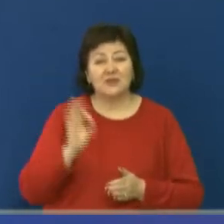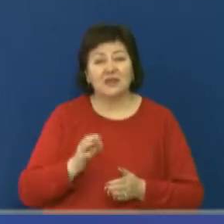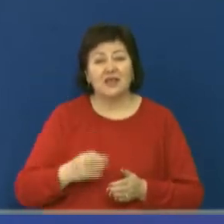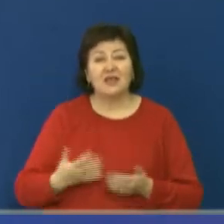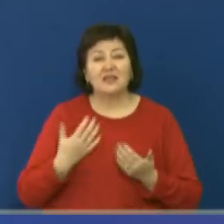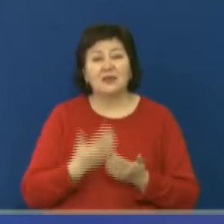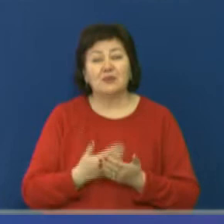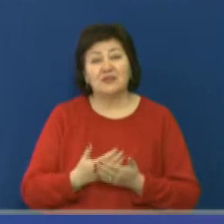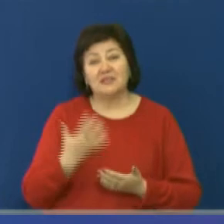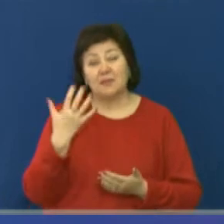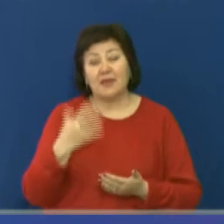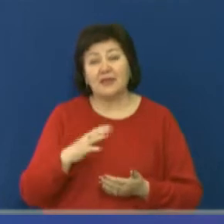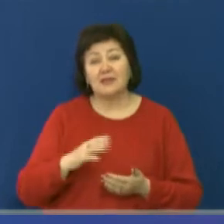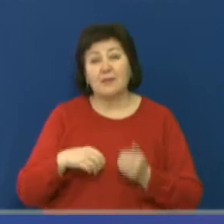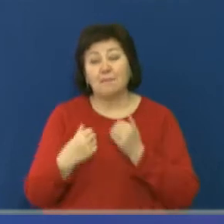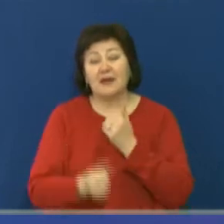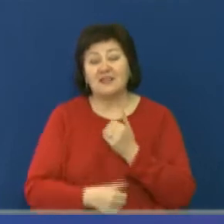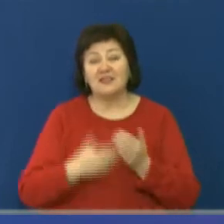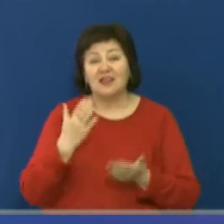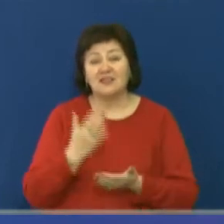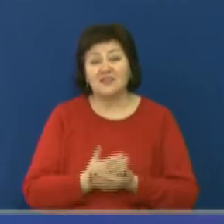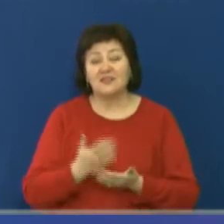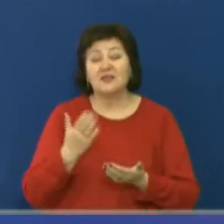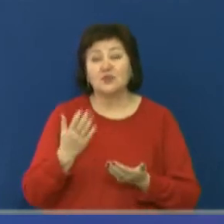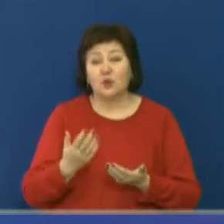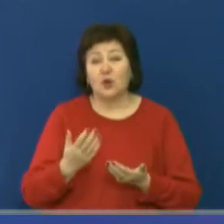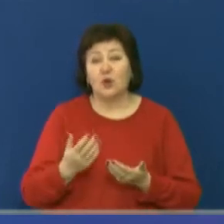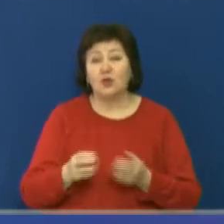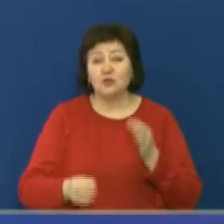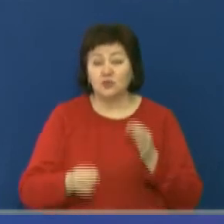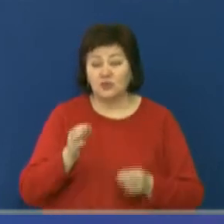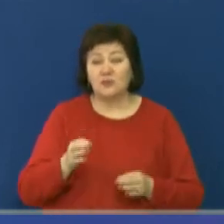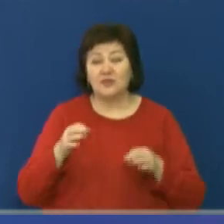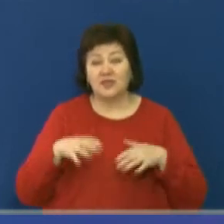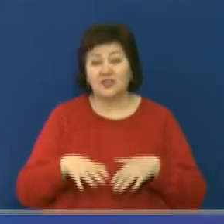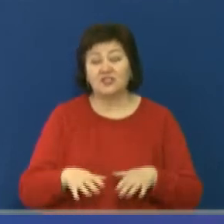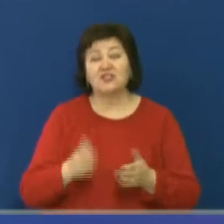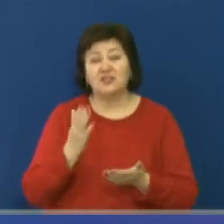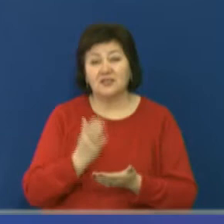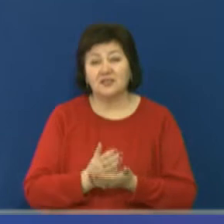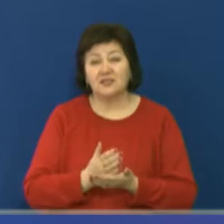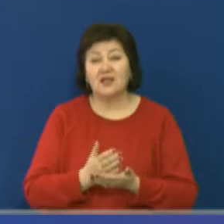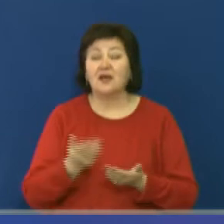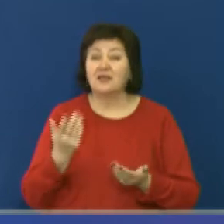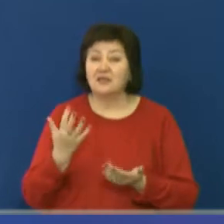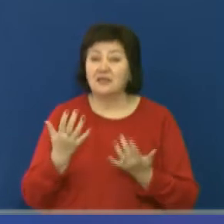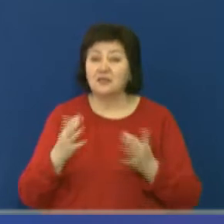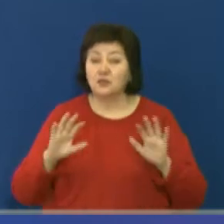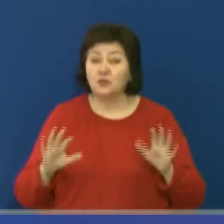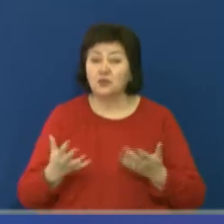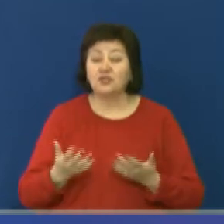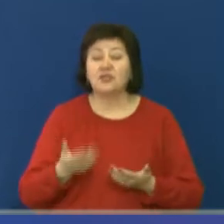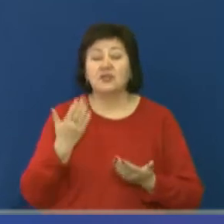материал келіп түсі, оның 4-теуі бойынша сот шешімі қабылданды. Бір іс тараптардың өзара татуласуына байланысты тоқтатылған. Бұл туралы сот